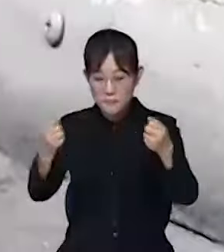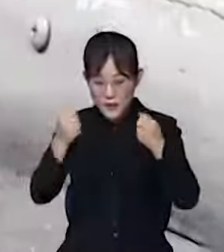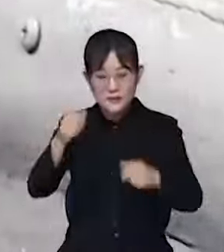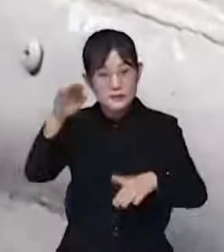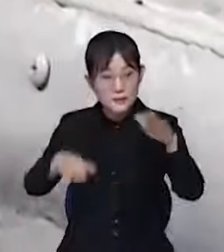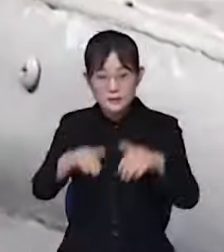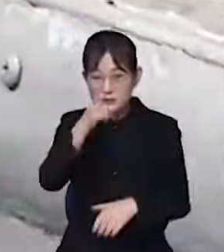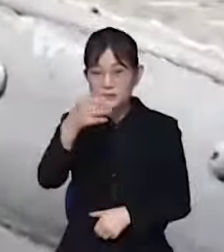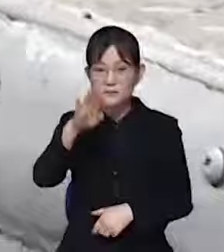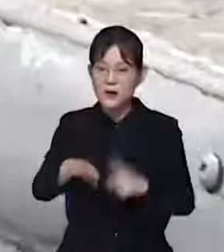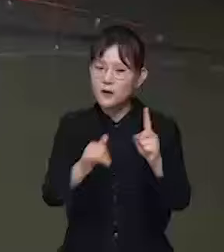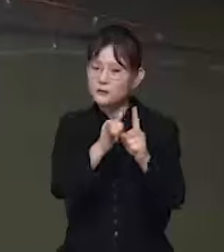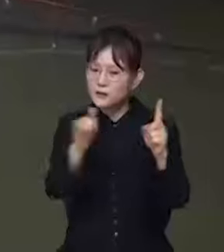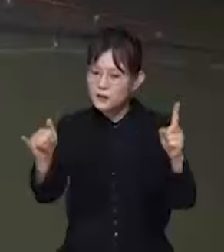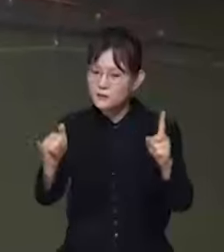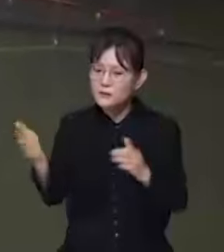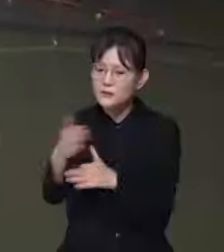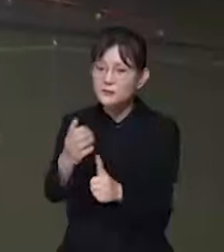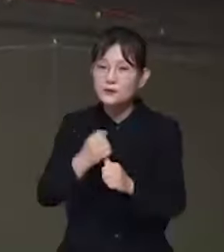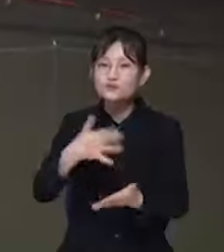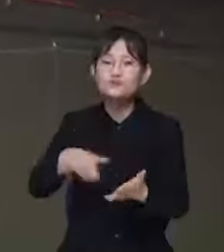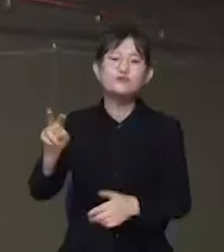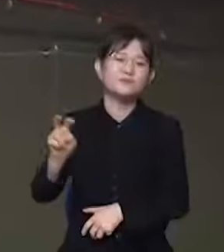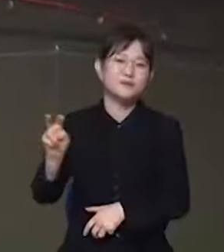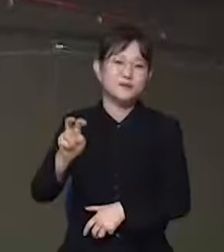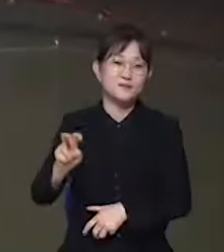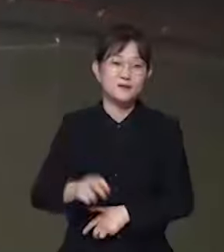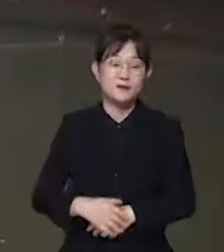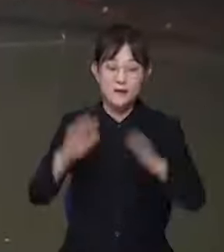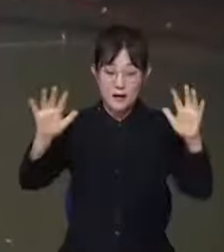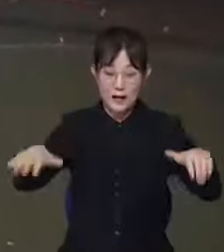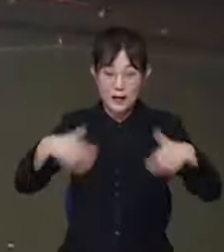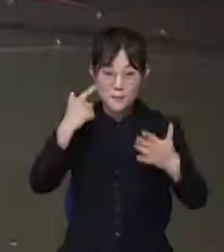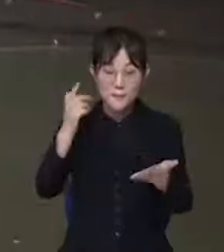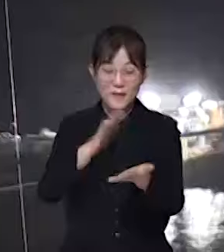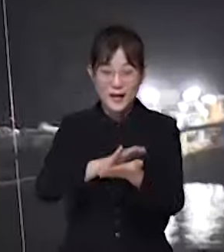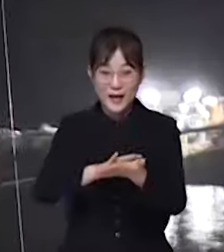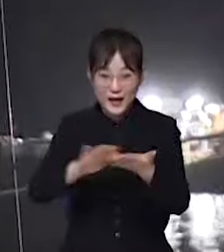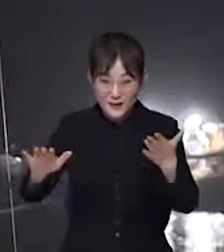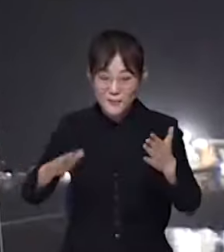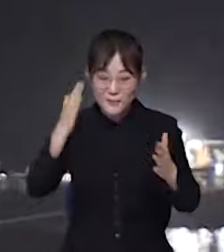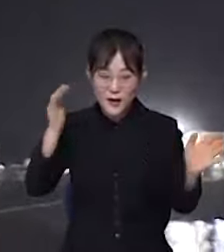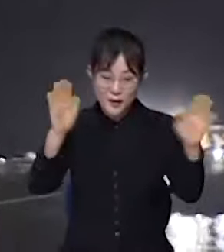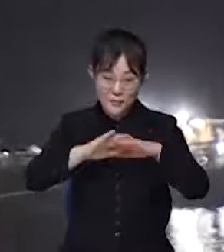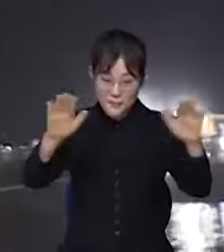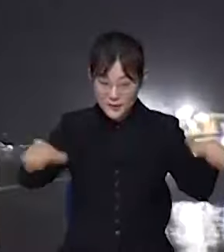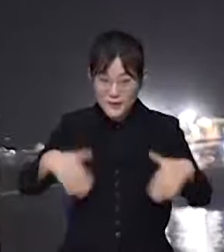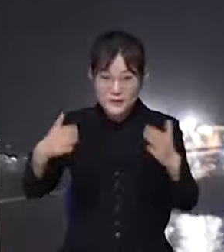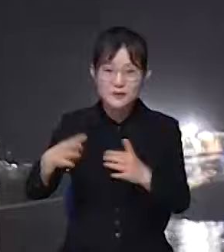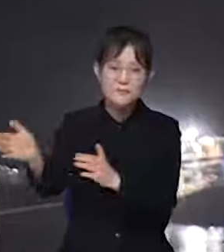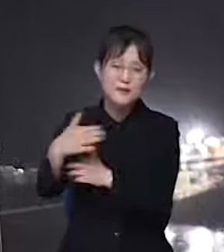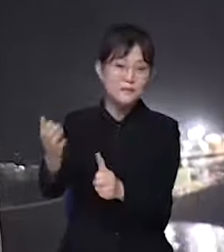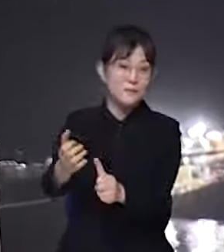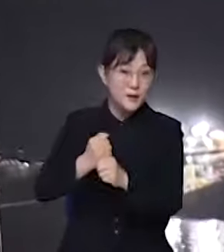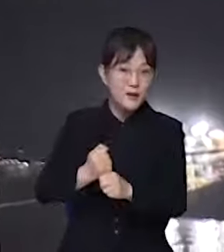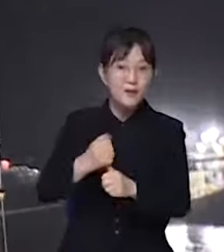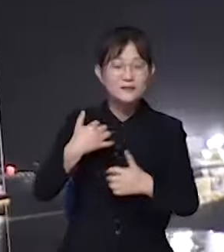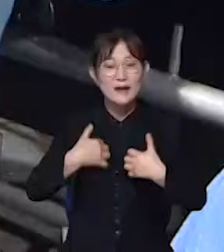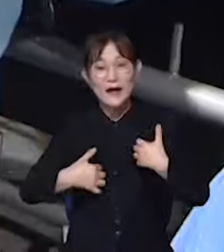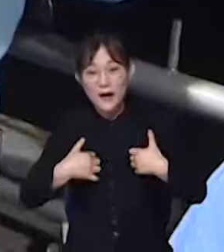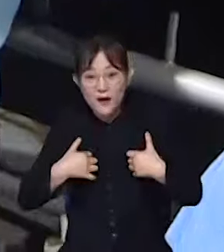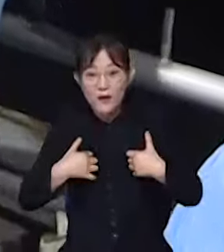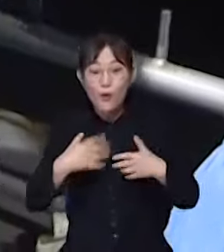20마리 정도는 잡을 수 있습니다. 가을의 시원한 밤바다와 야경, 그리고 짜릿한 손맛을 즐길 수 있는 갈치